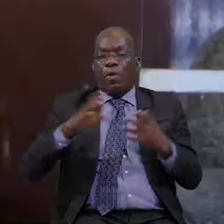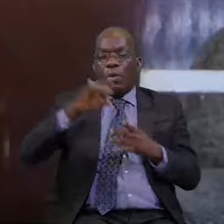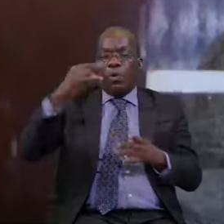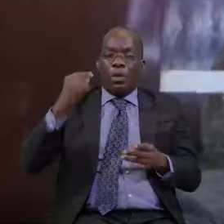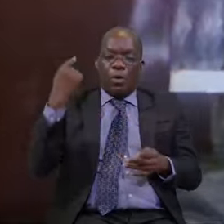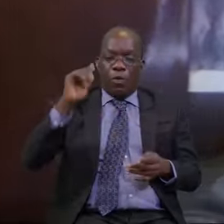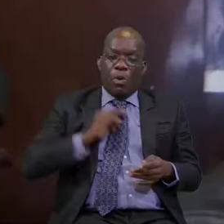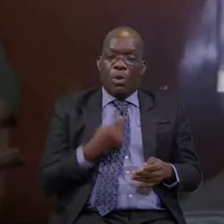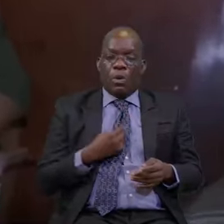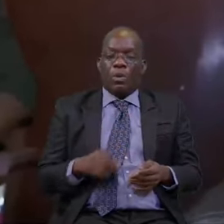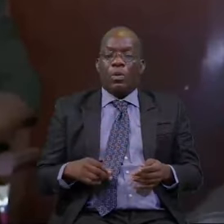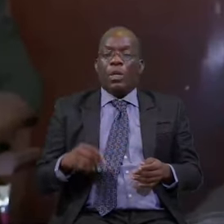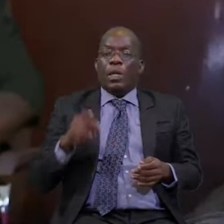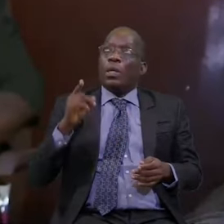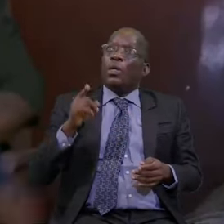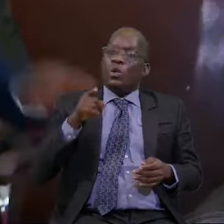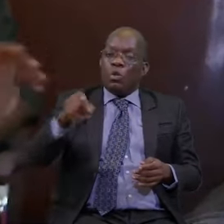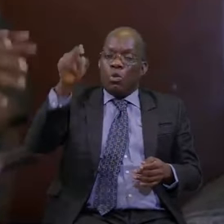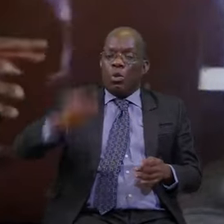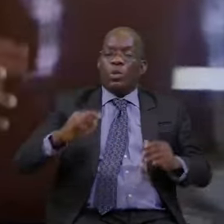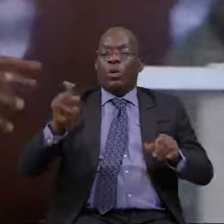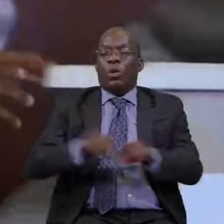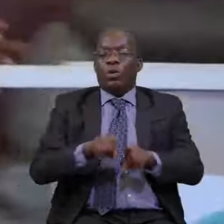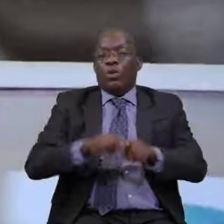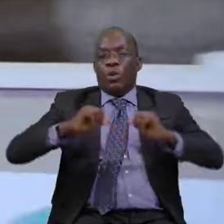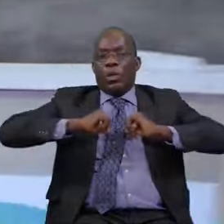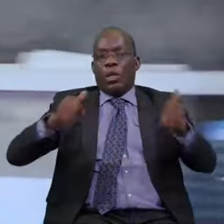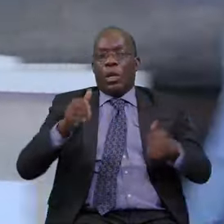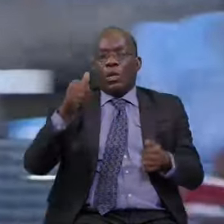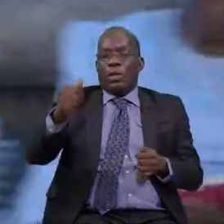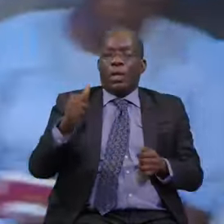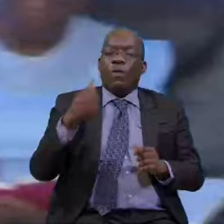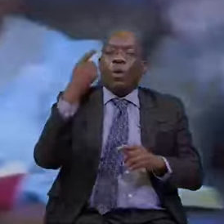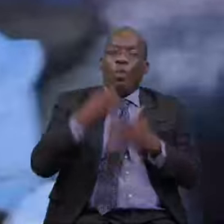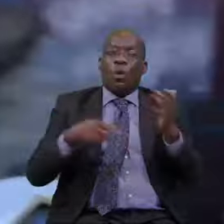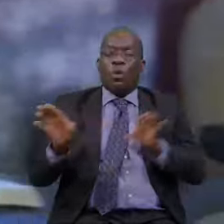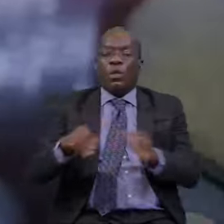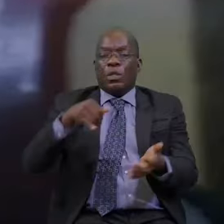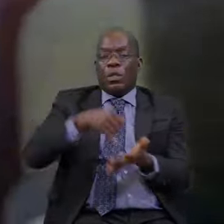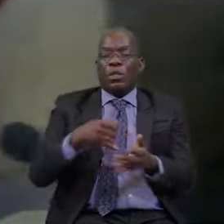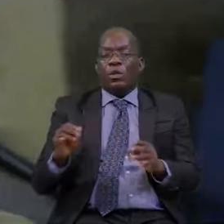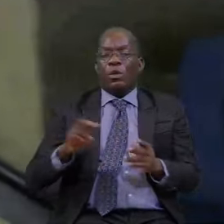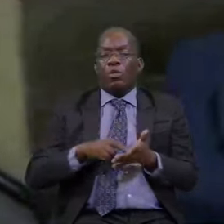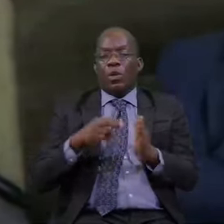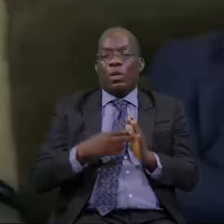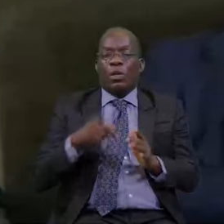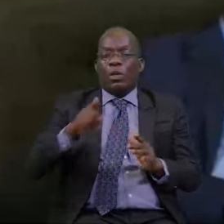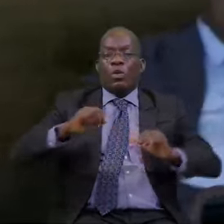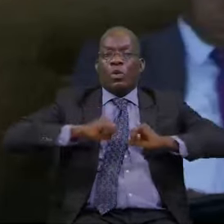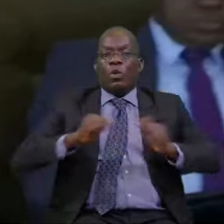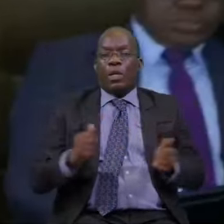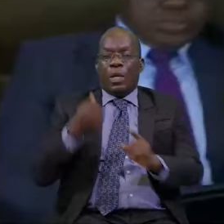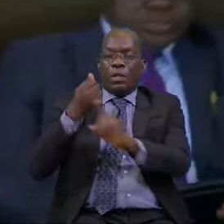dit que vous devez aussi renoncer à vous-même. Ça veut dire quoi? Renoncer à vous-même, c'est quoi?